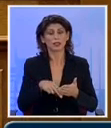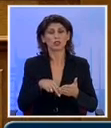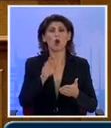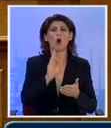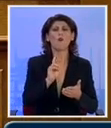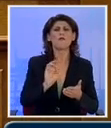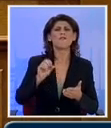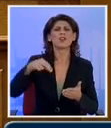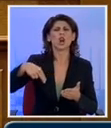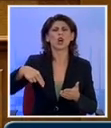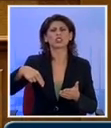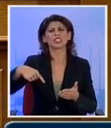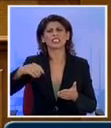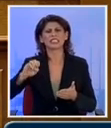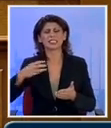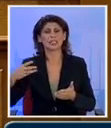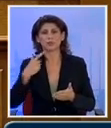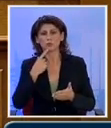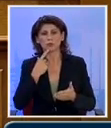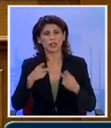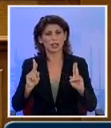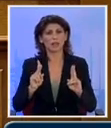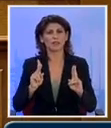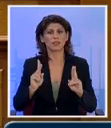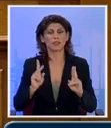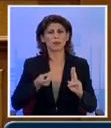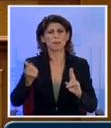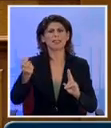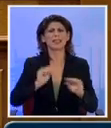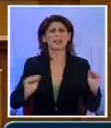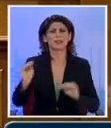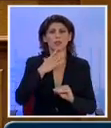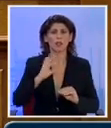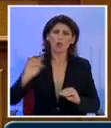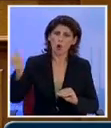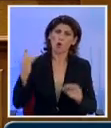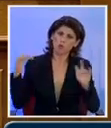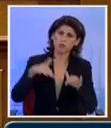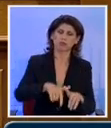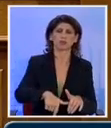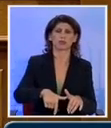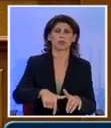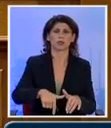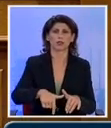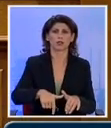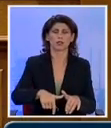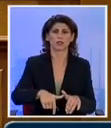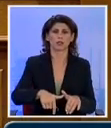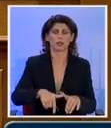Frontex που αποτρέπει την ελεύθερη μετανάστευση στην Ευρώπη. Δηλαδή να μπουν όλοι μέσα οι